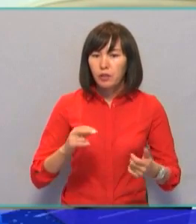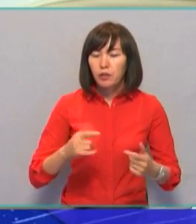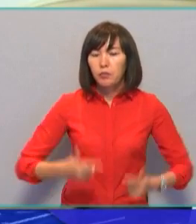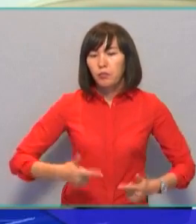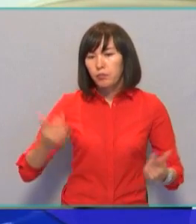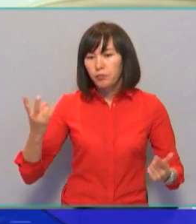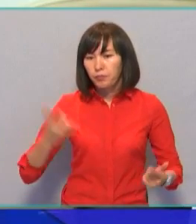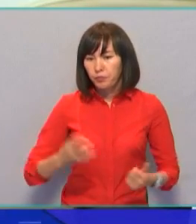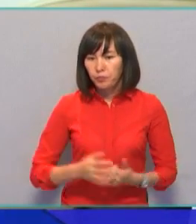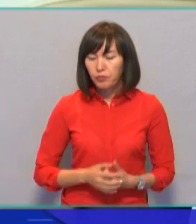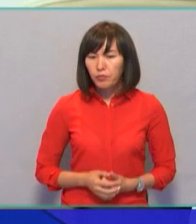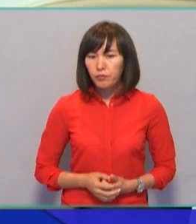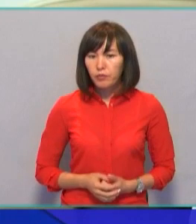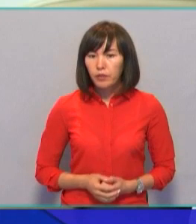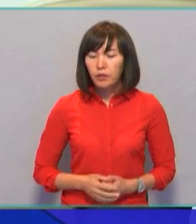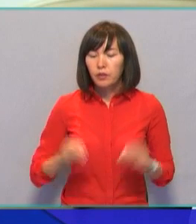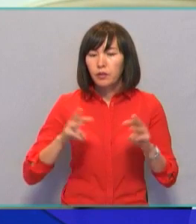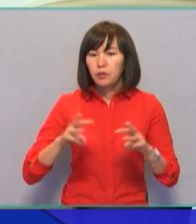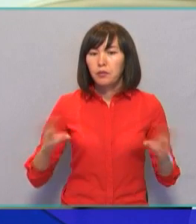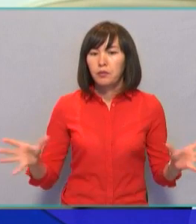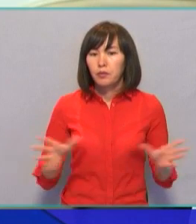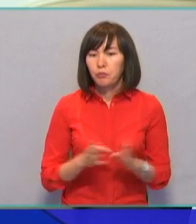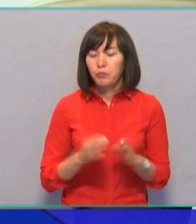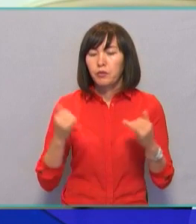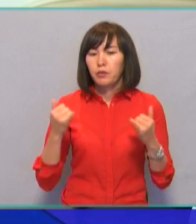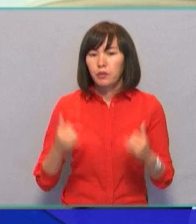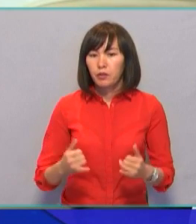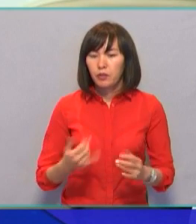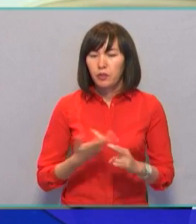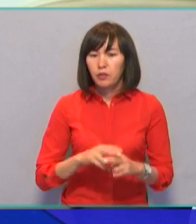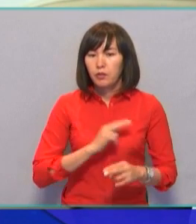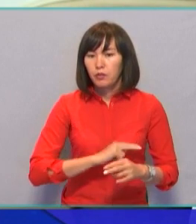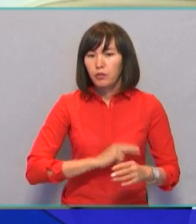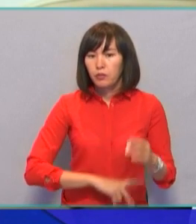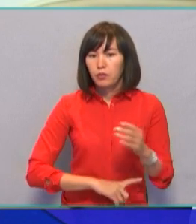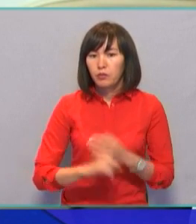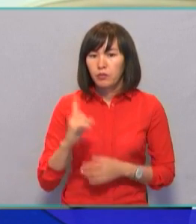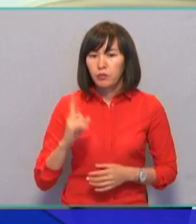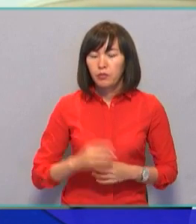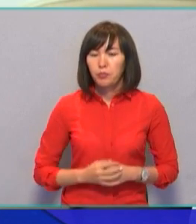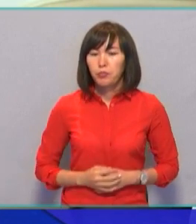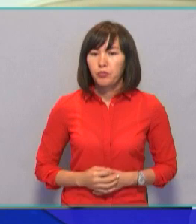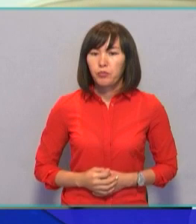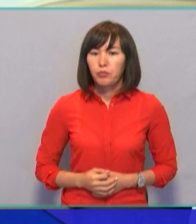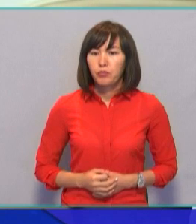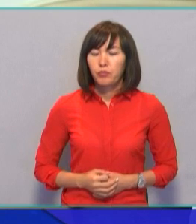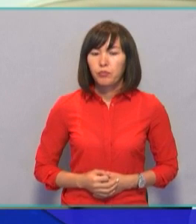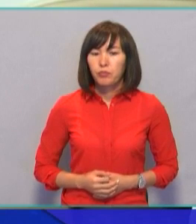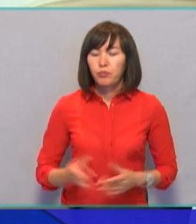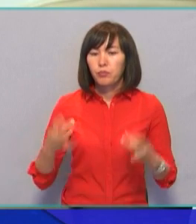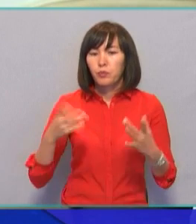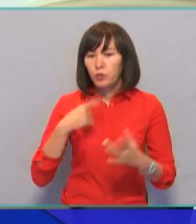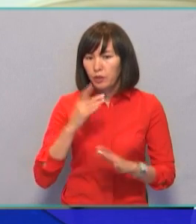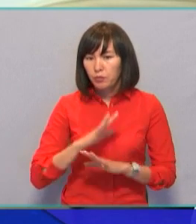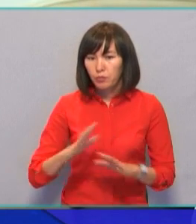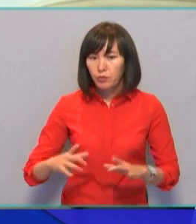керек. Жаңадан келген министрменен біз қазір осы жұмысты қолға алып жатырмыз. Жаңа бекерден бекер айтқан